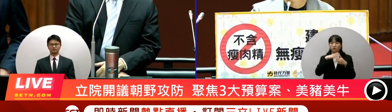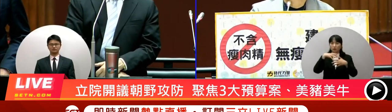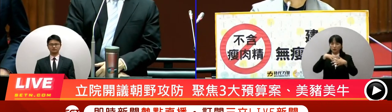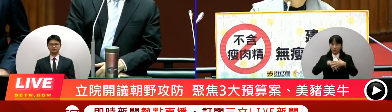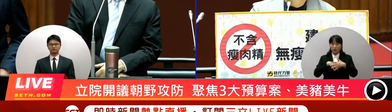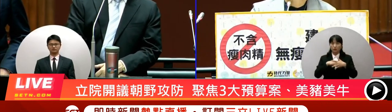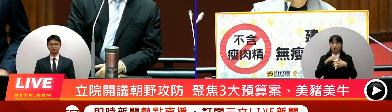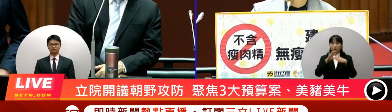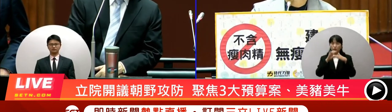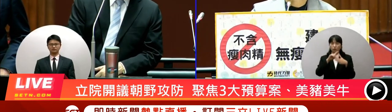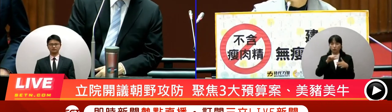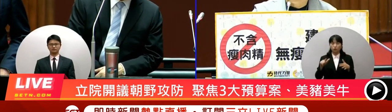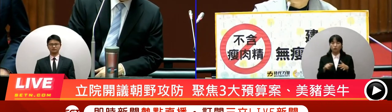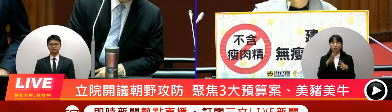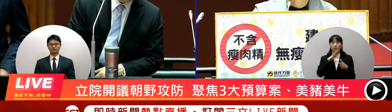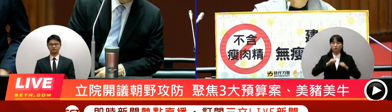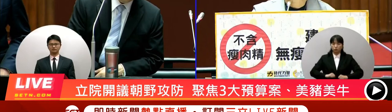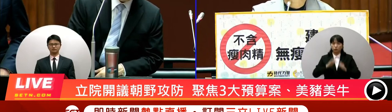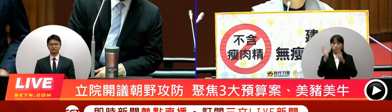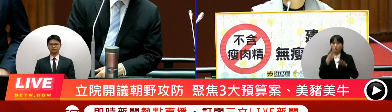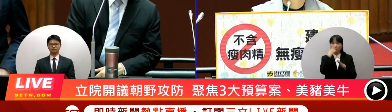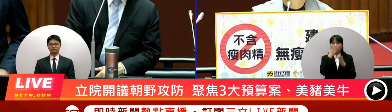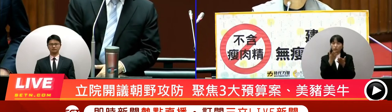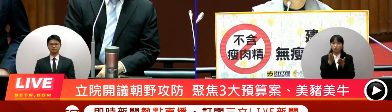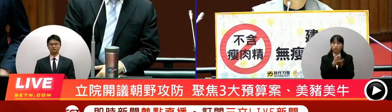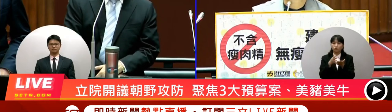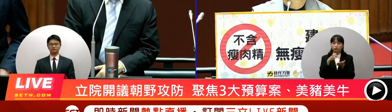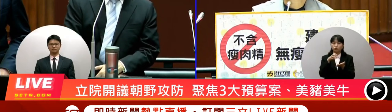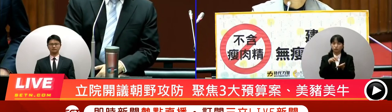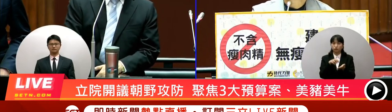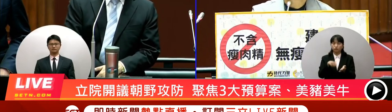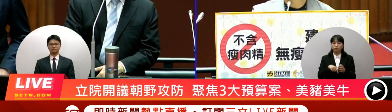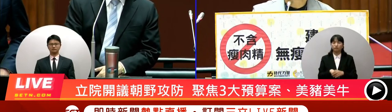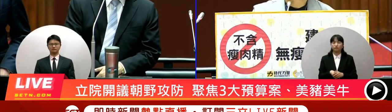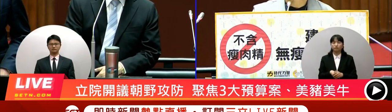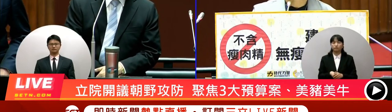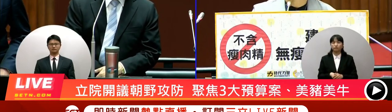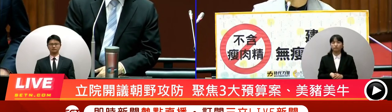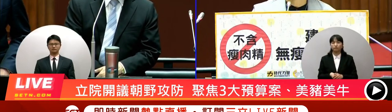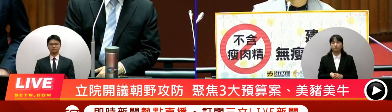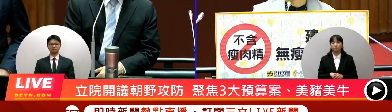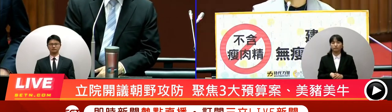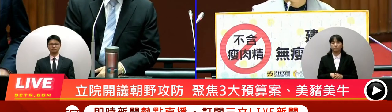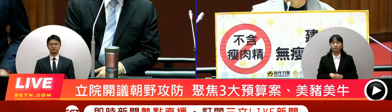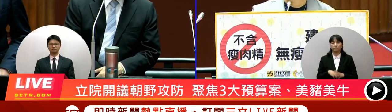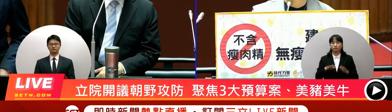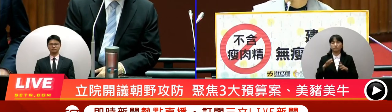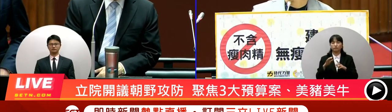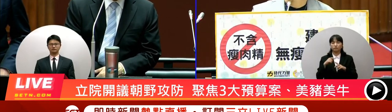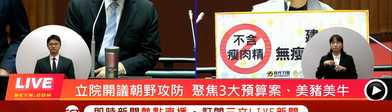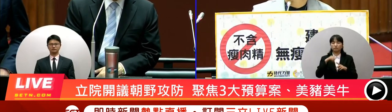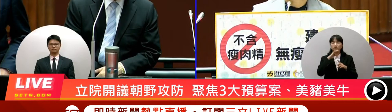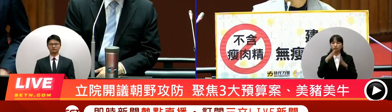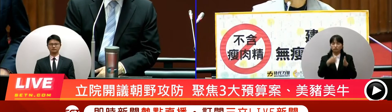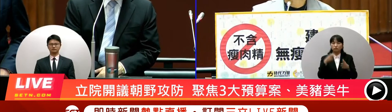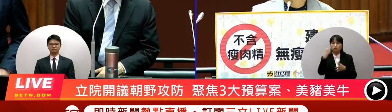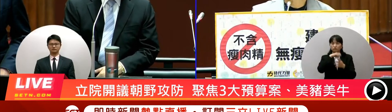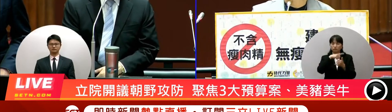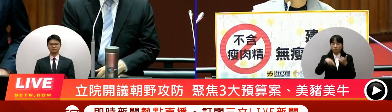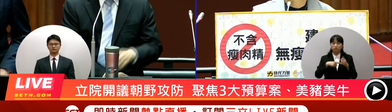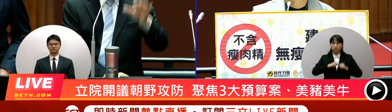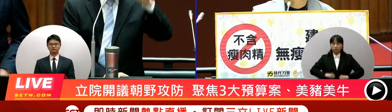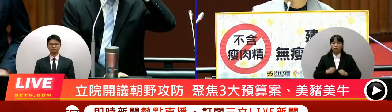题，或者是健康风险评估，哦，这些对国人的健康危害。那过